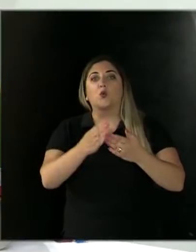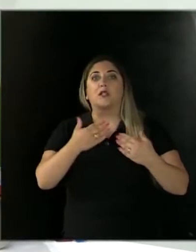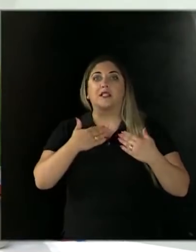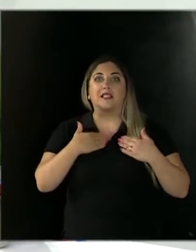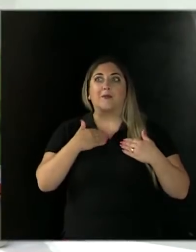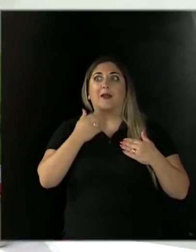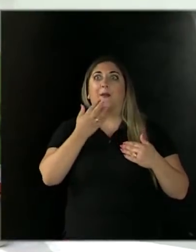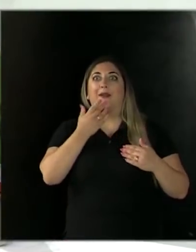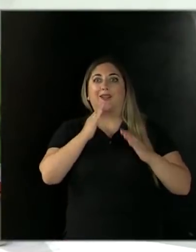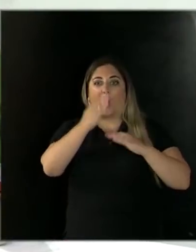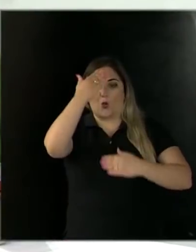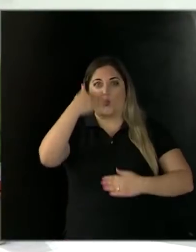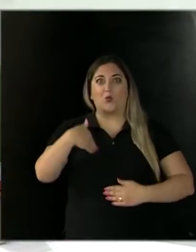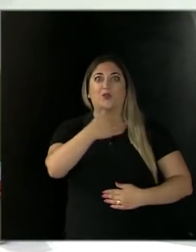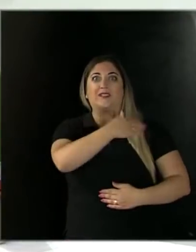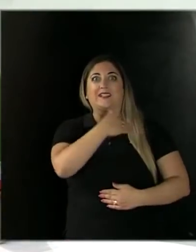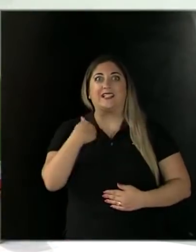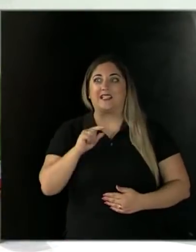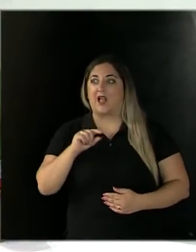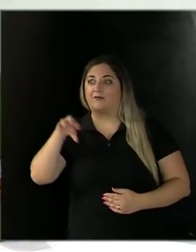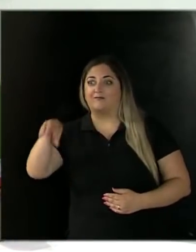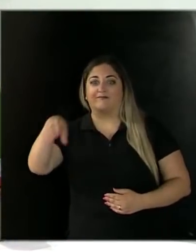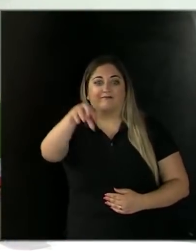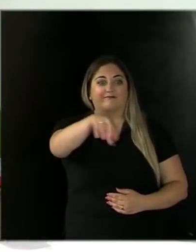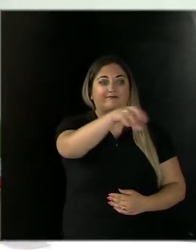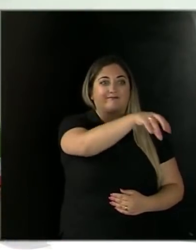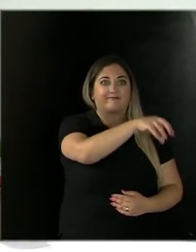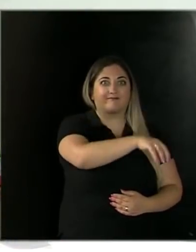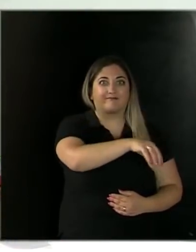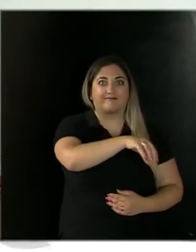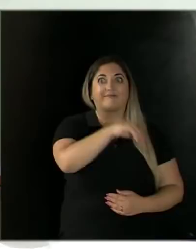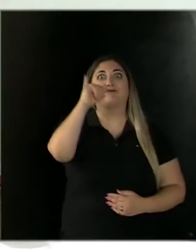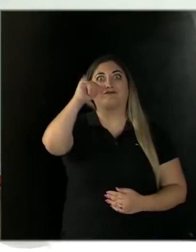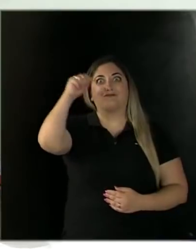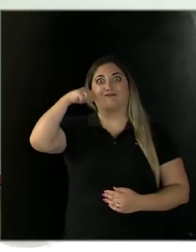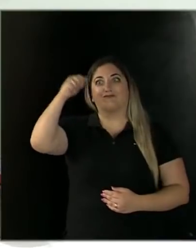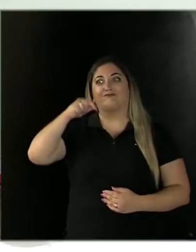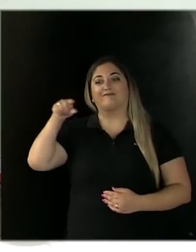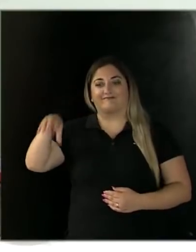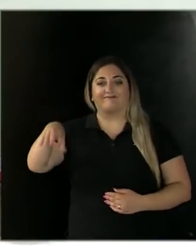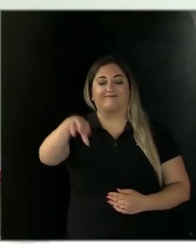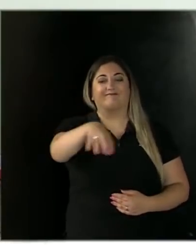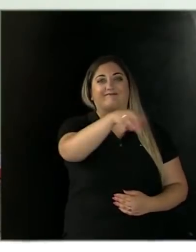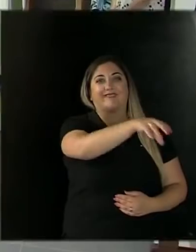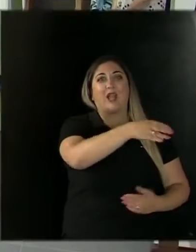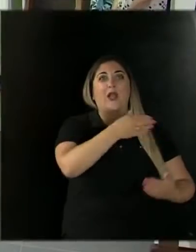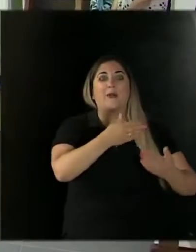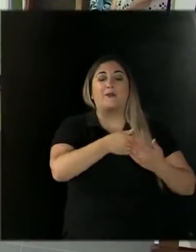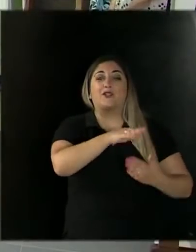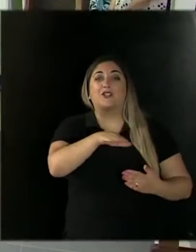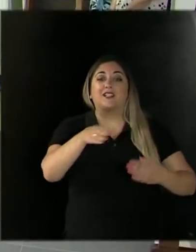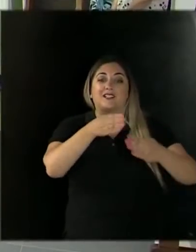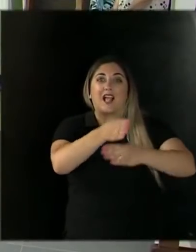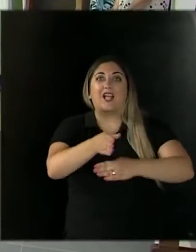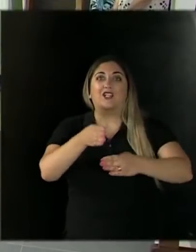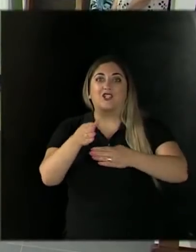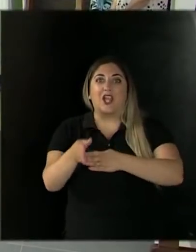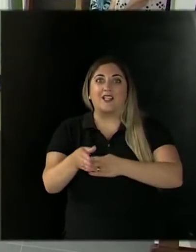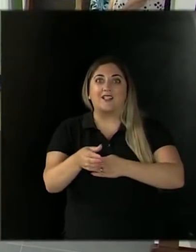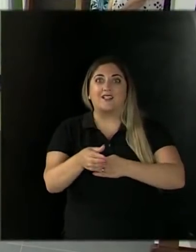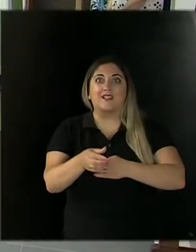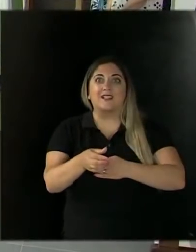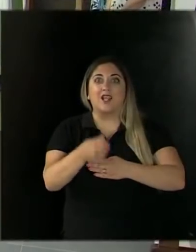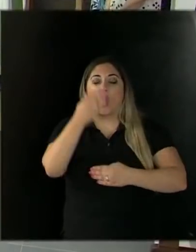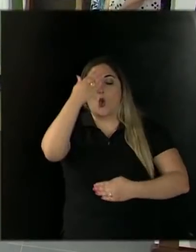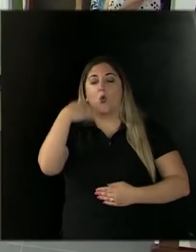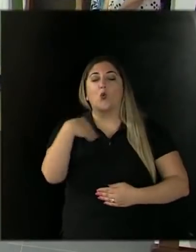nduru il-parroċċi, il-kappelli madwar Malta u nwasslu l-poplu tagħna l-Ewkaristija ta'